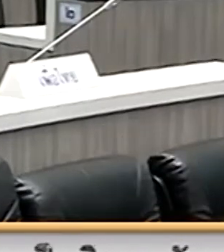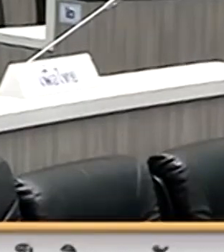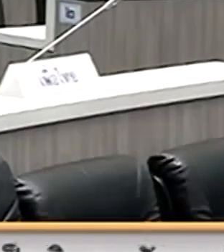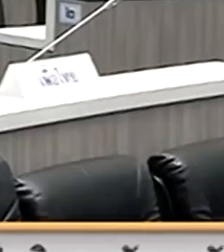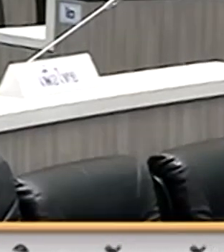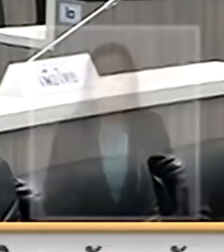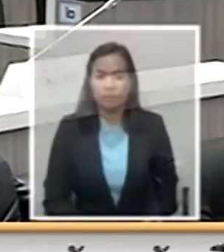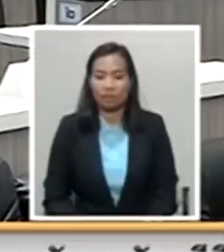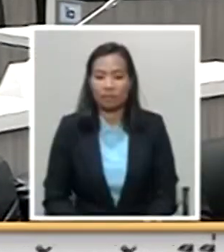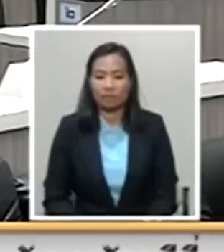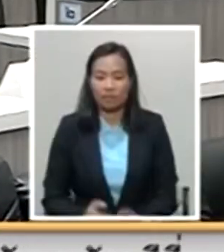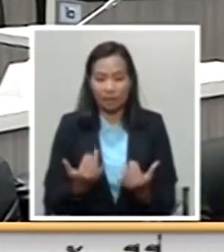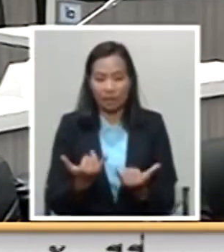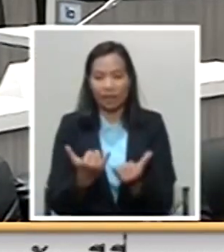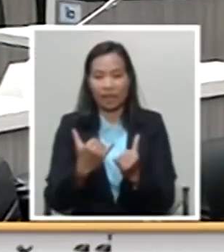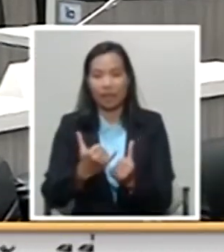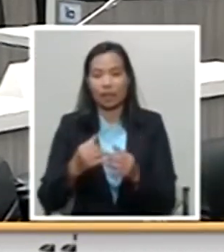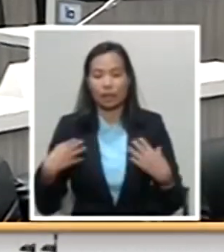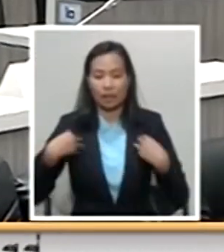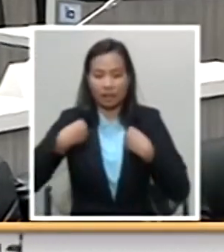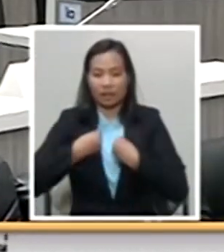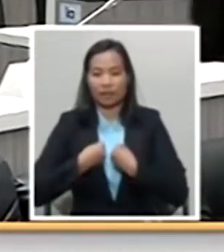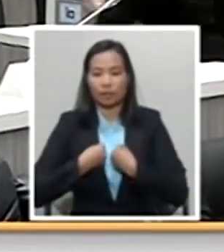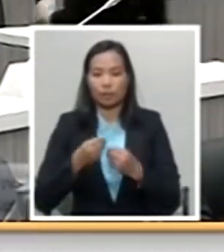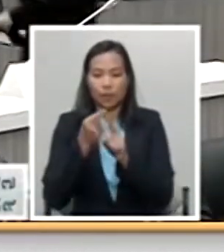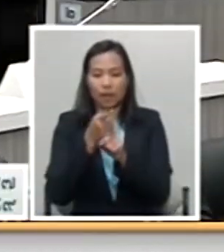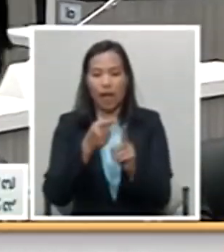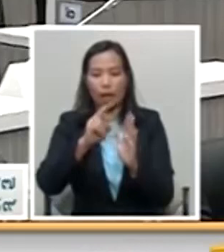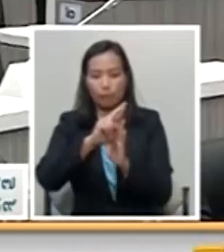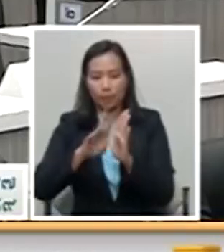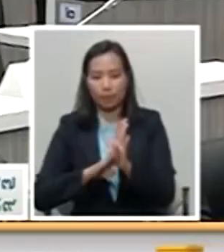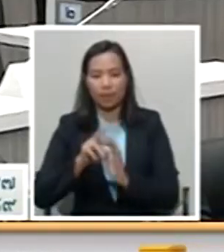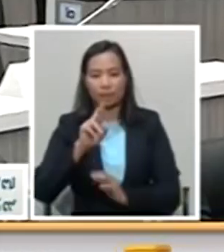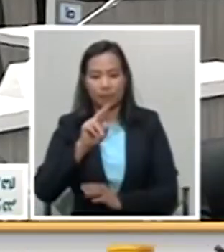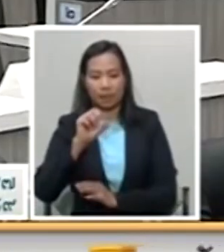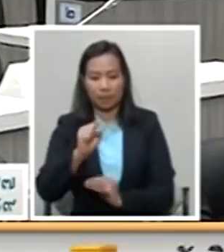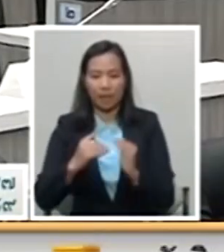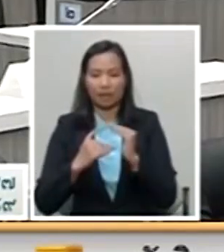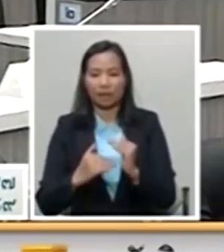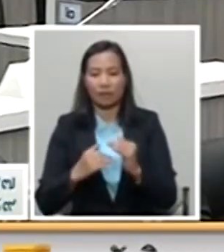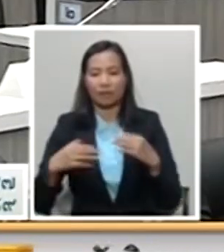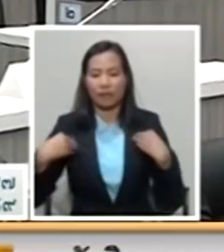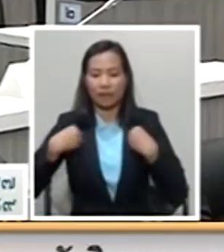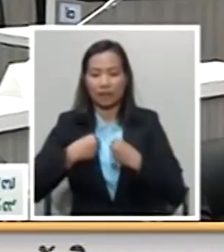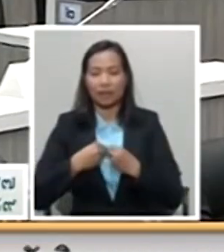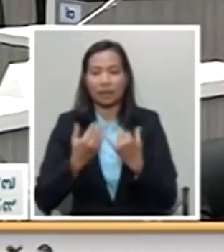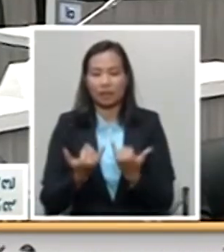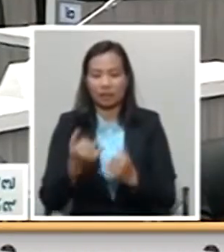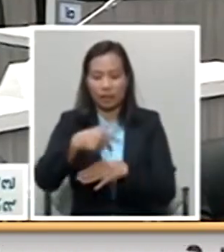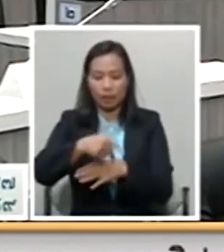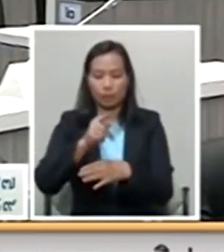ที่ตามระเบียบที่ประธานสภากำหนดในขณะนี้ประธานสภายังไม่ได้กำหนด